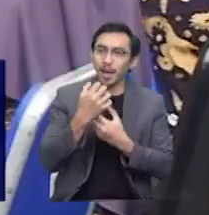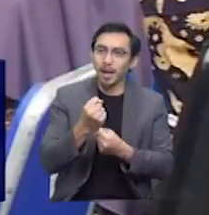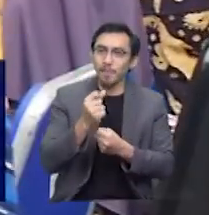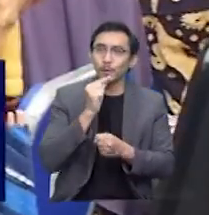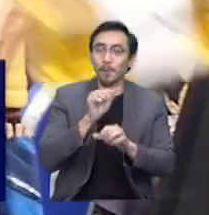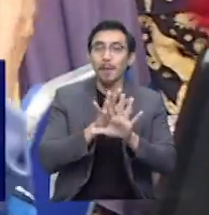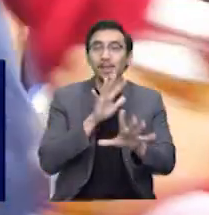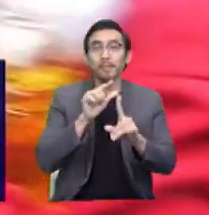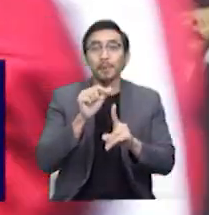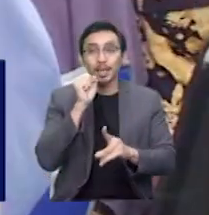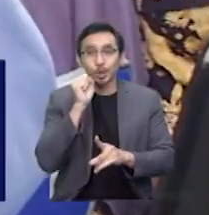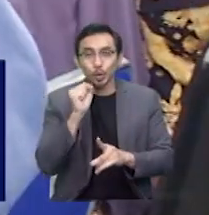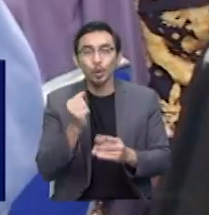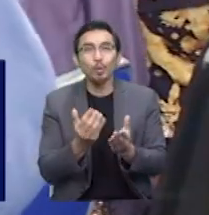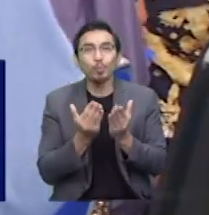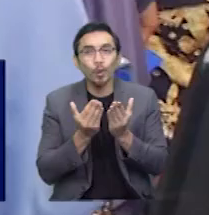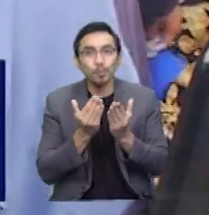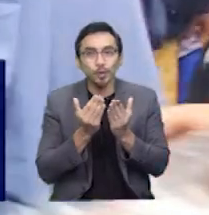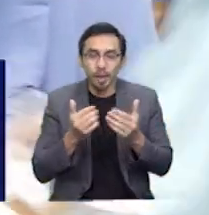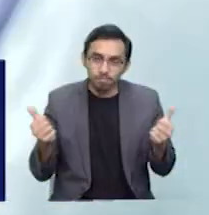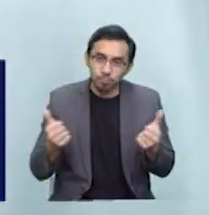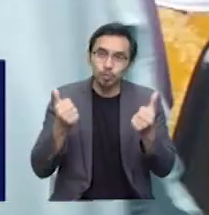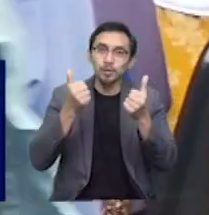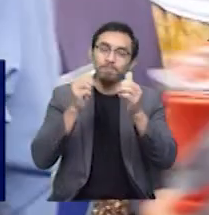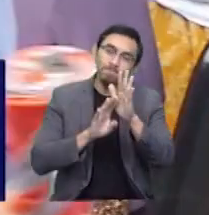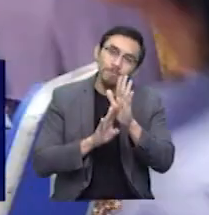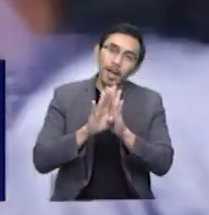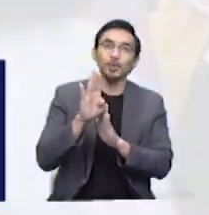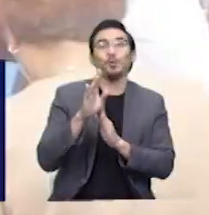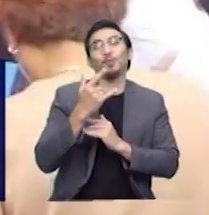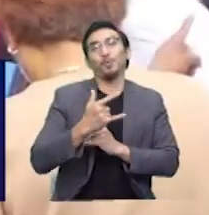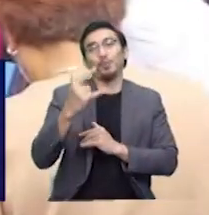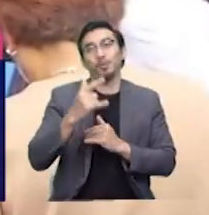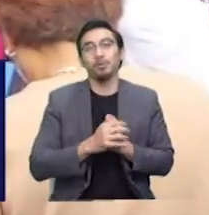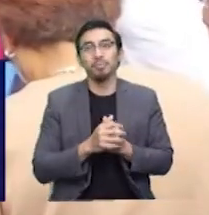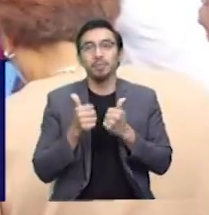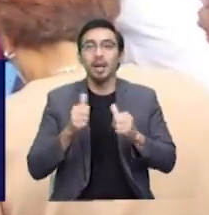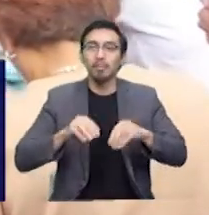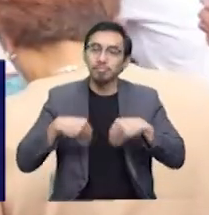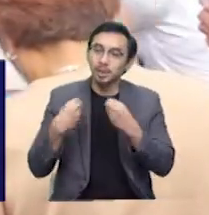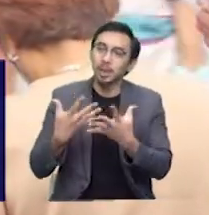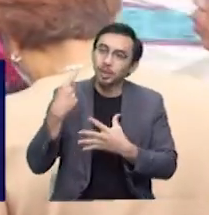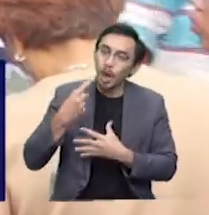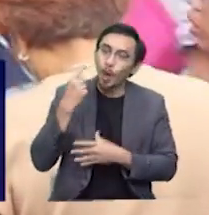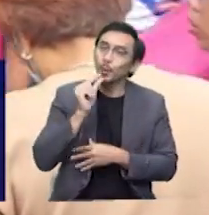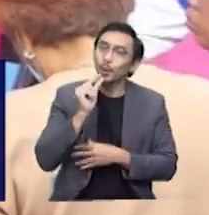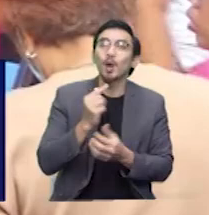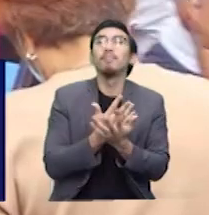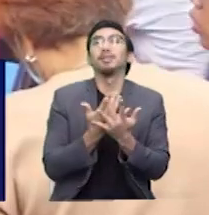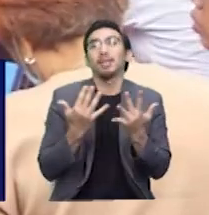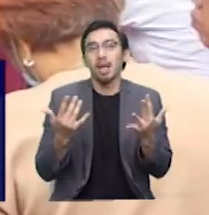lah, dan bisa memberikan apa yang terbaik untuk masyarakat. Ya, alhamdulillah bisa membantu warga sekitar sini ya,